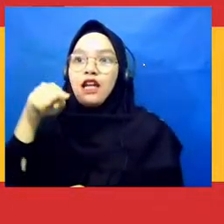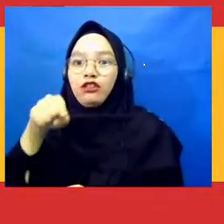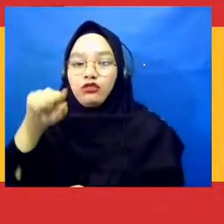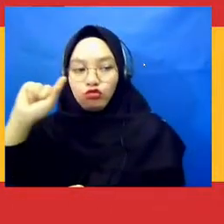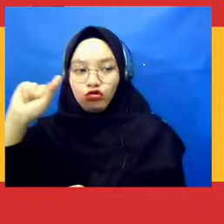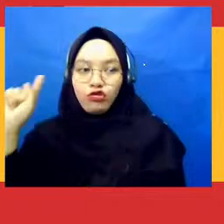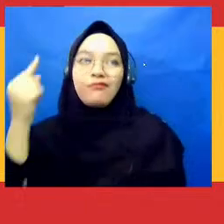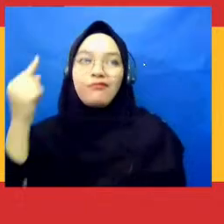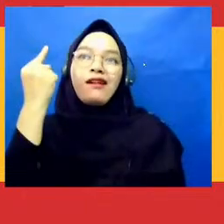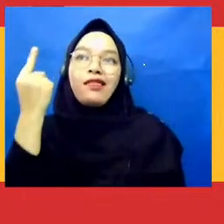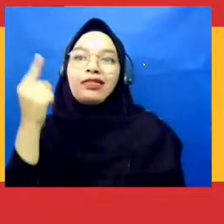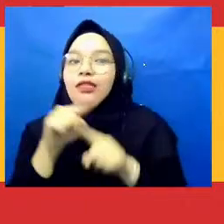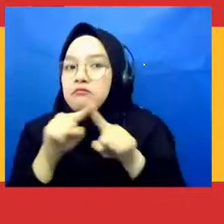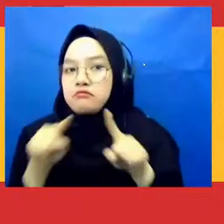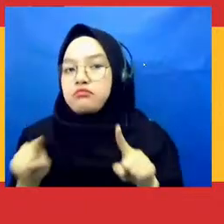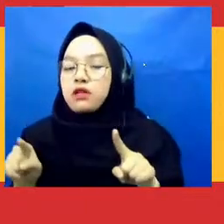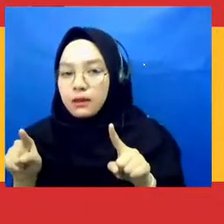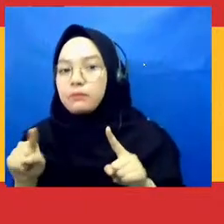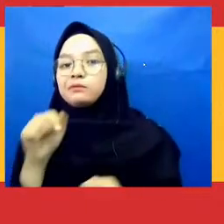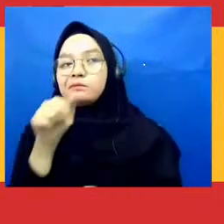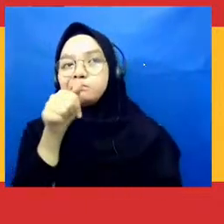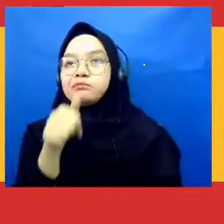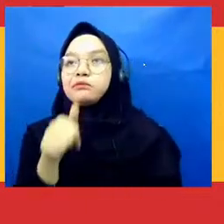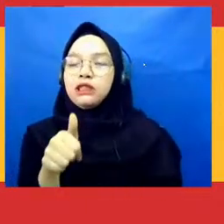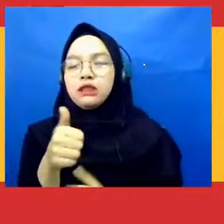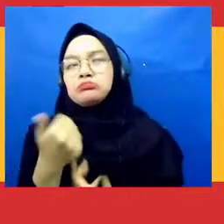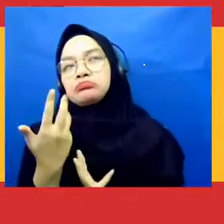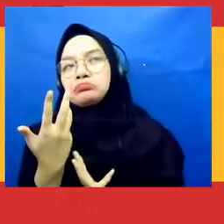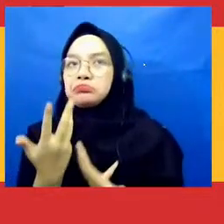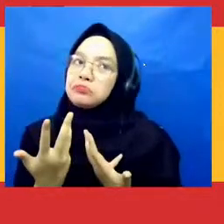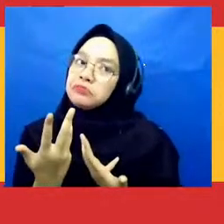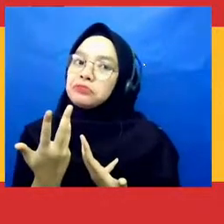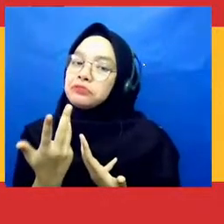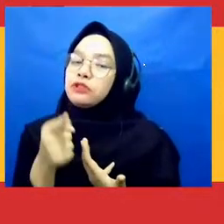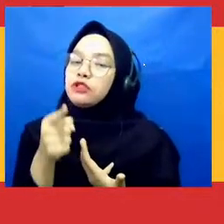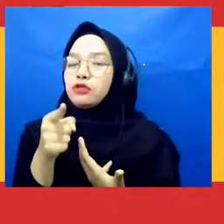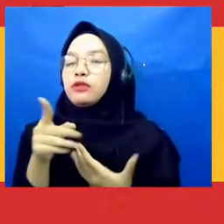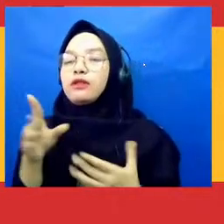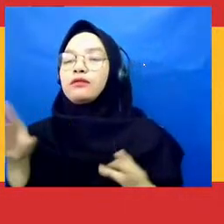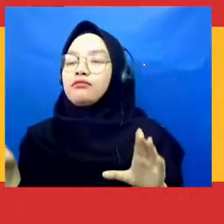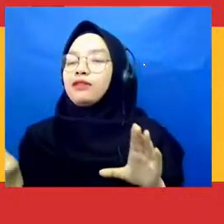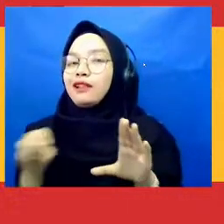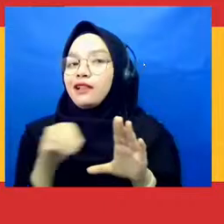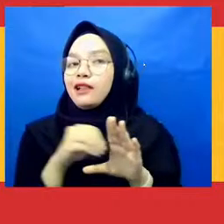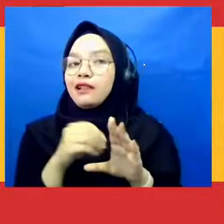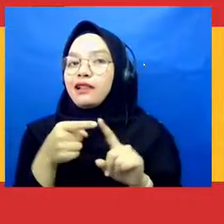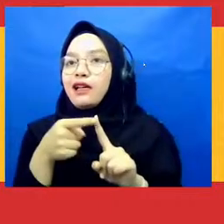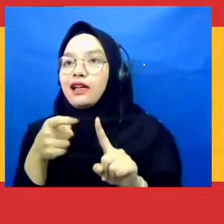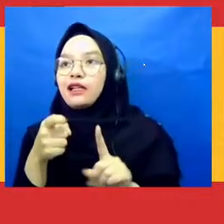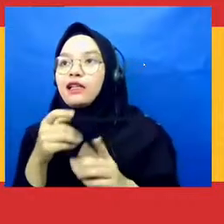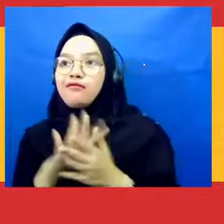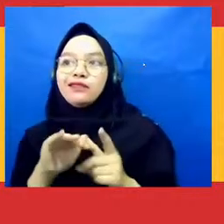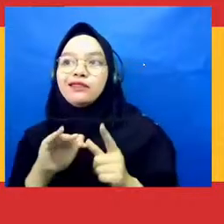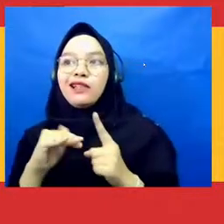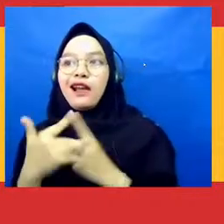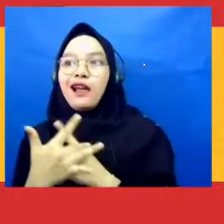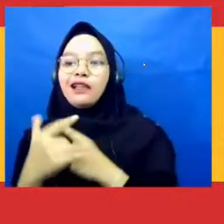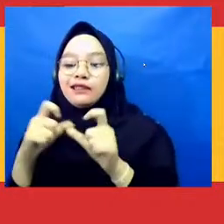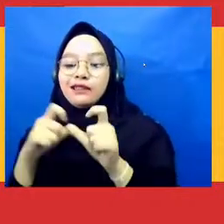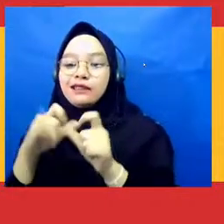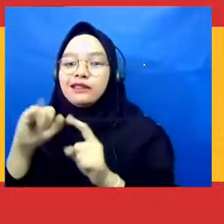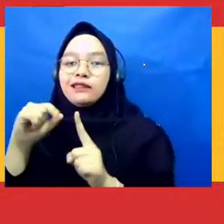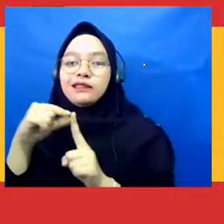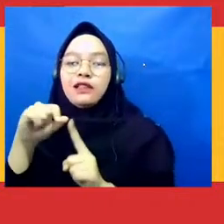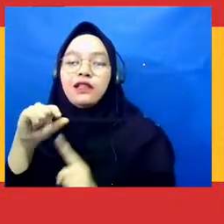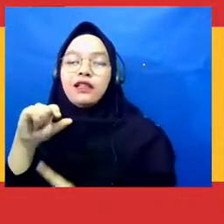bagian-bagiannya, tapi bisa jadi itu adalah bagian dari civil society yang memang